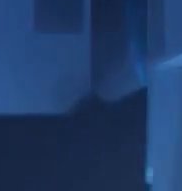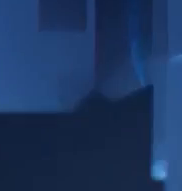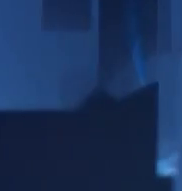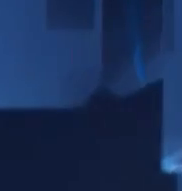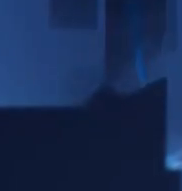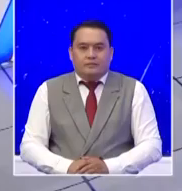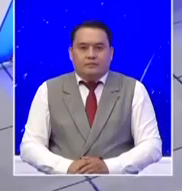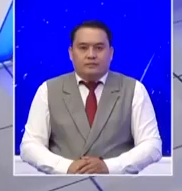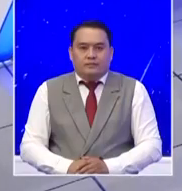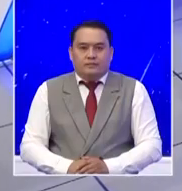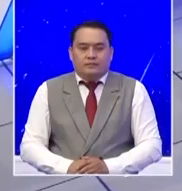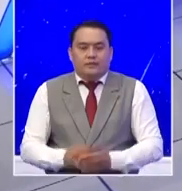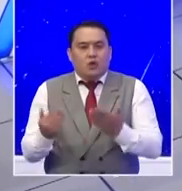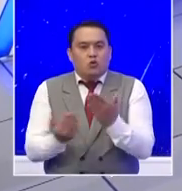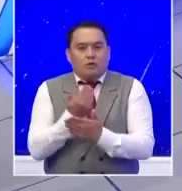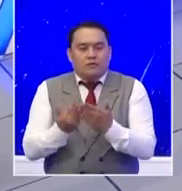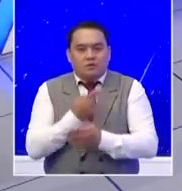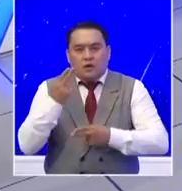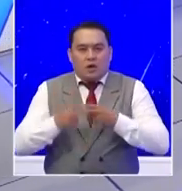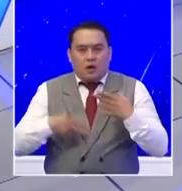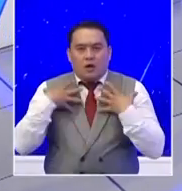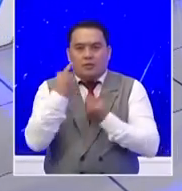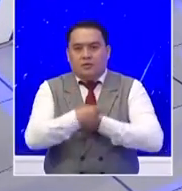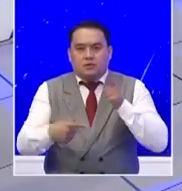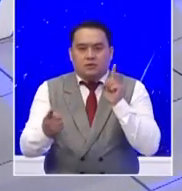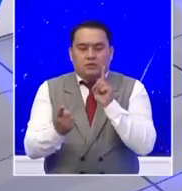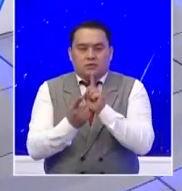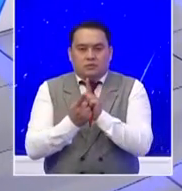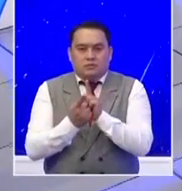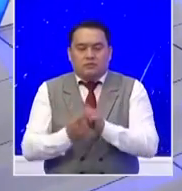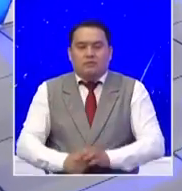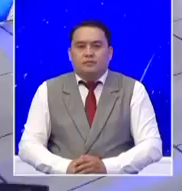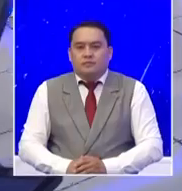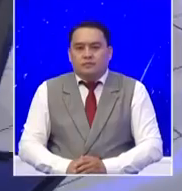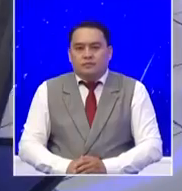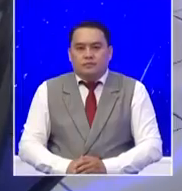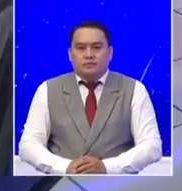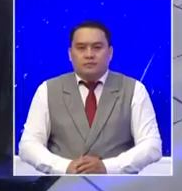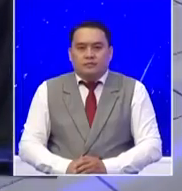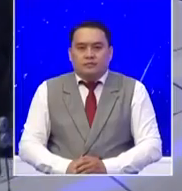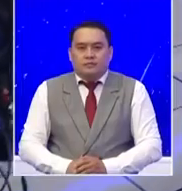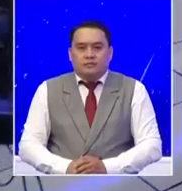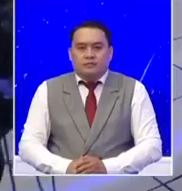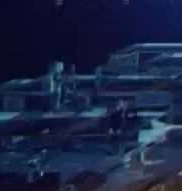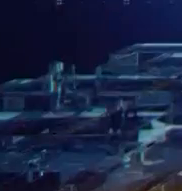район. Такими событиями был насыщен уходящий день. Спасибо за внимание. До свидания.